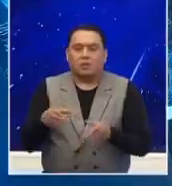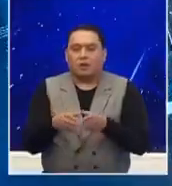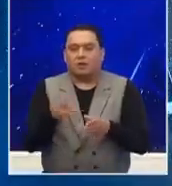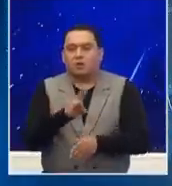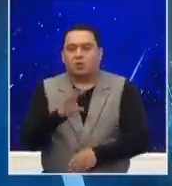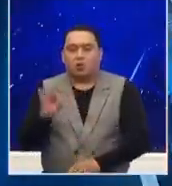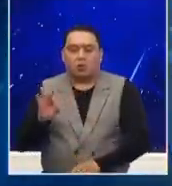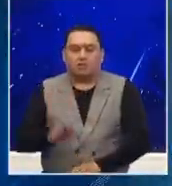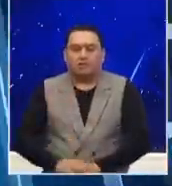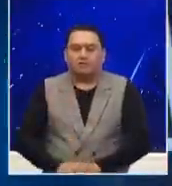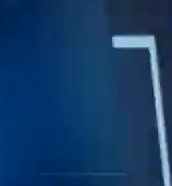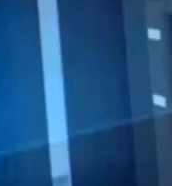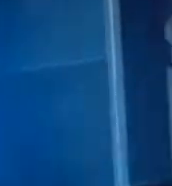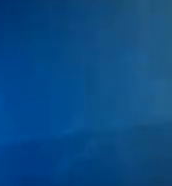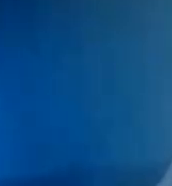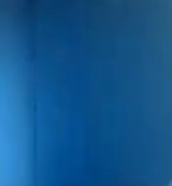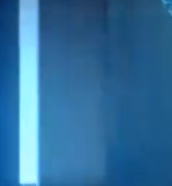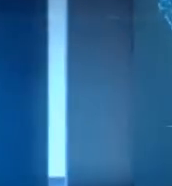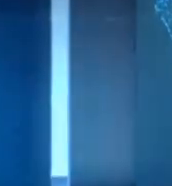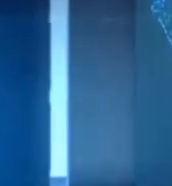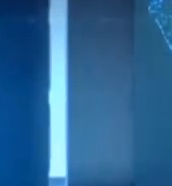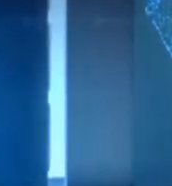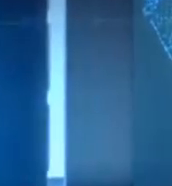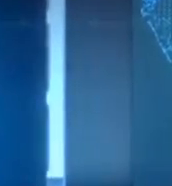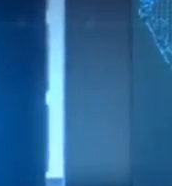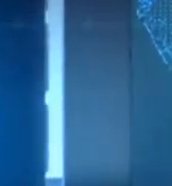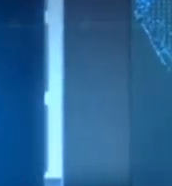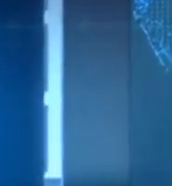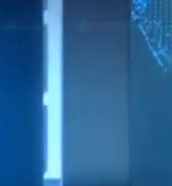Нур-Отан. Еламан Раймбеков, Жаслан Шенгидже, телеканал Жетсу, Талдыкурган.